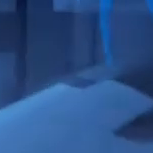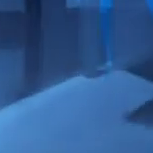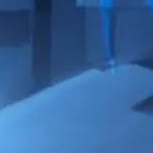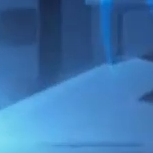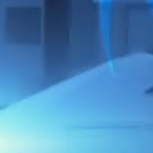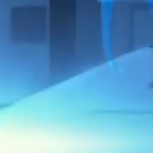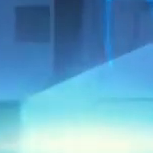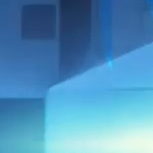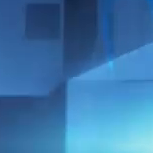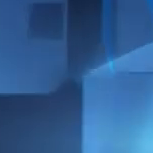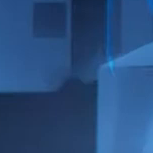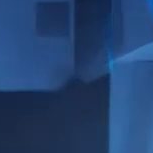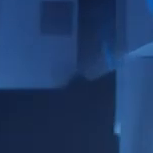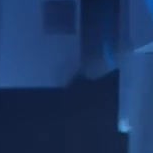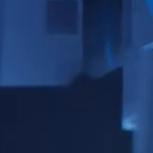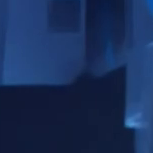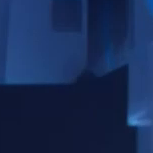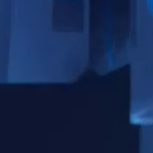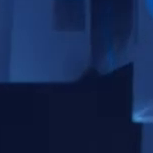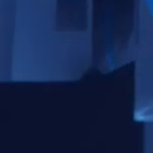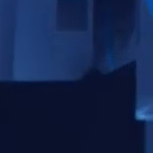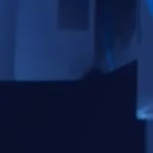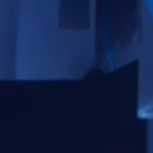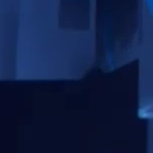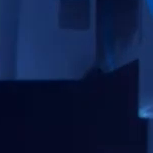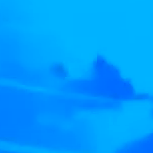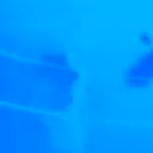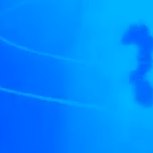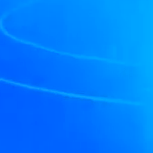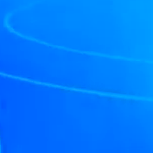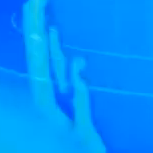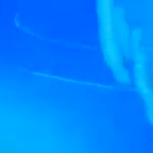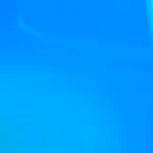Аманжол Жонкешев, телекомпания ЖТСУ, Капшигай.